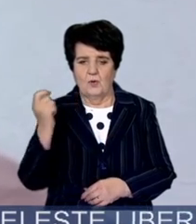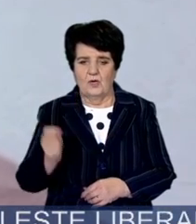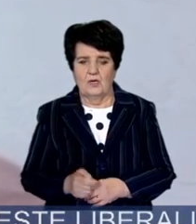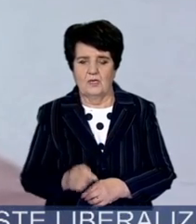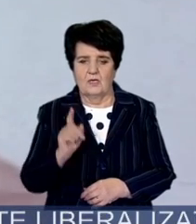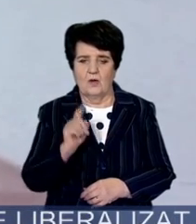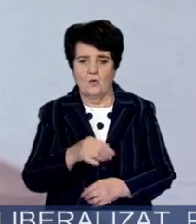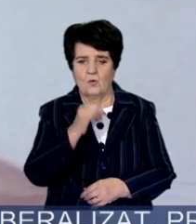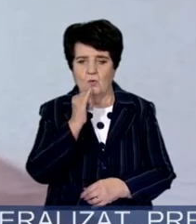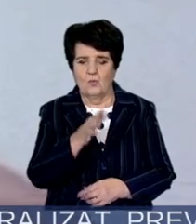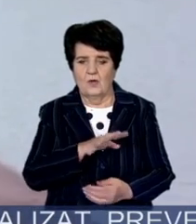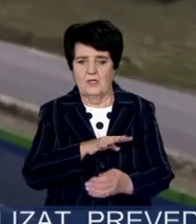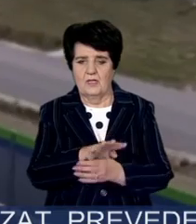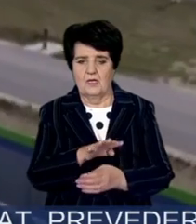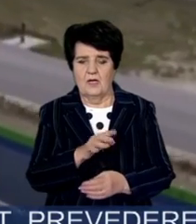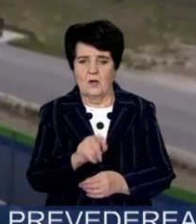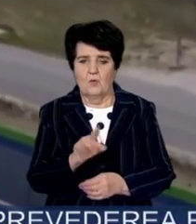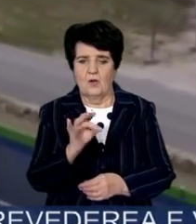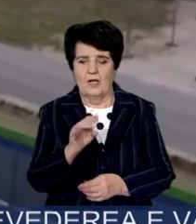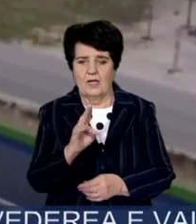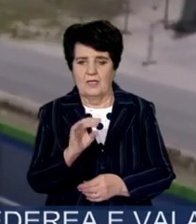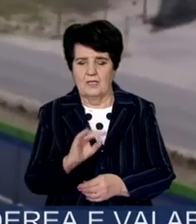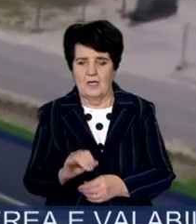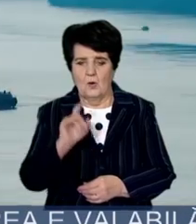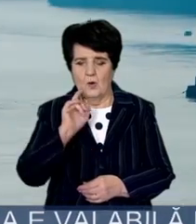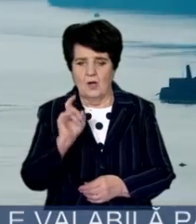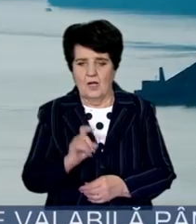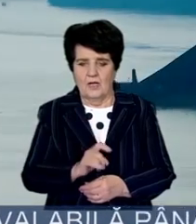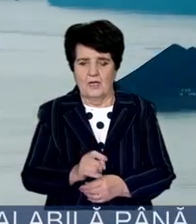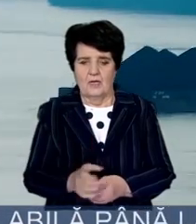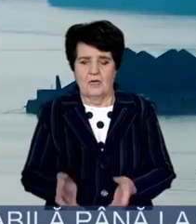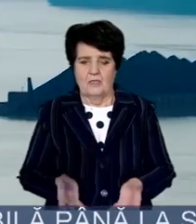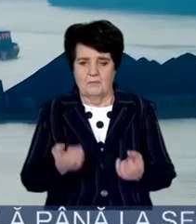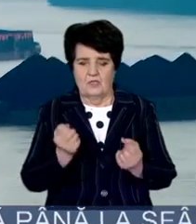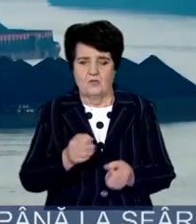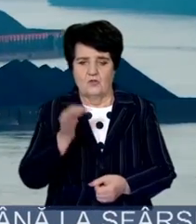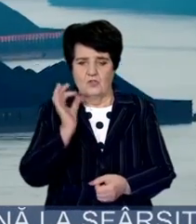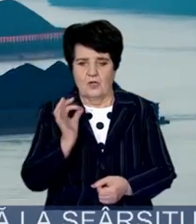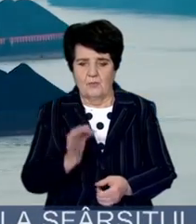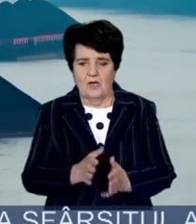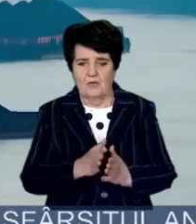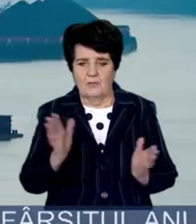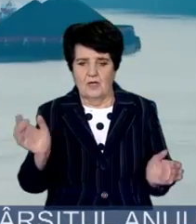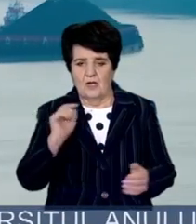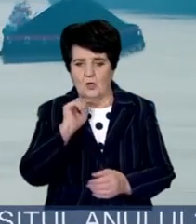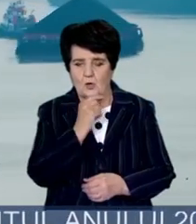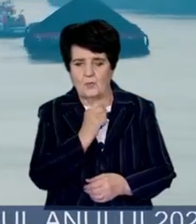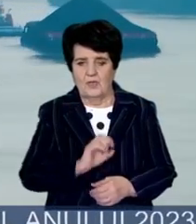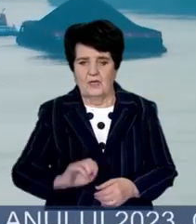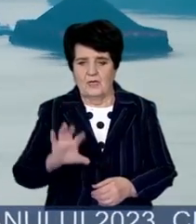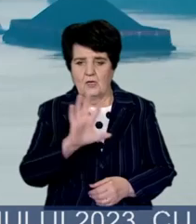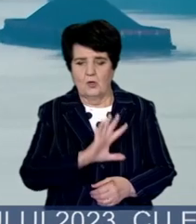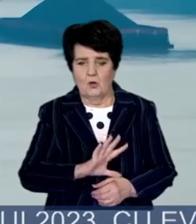încă nu poate ataca cu rachete. Ucraina intenționează să sprijine Germania, cea mai mare economie din Europa,